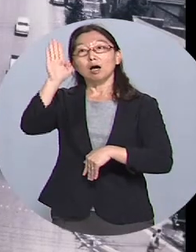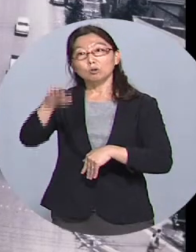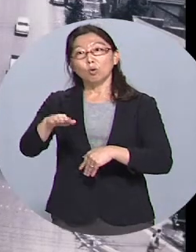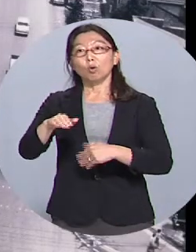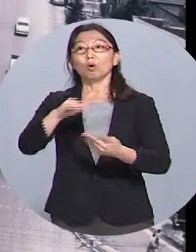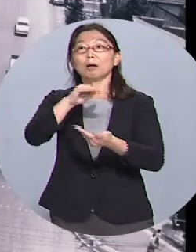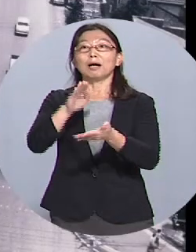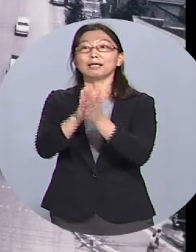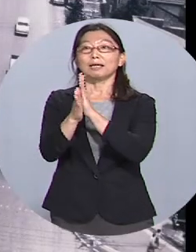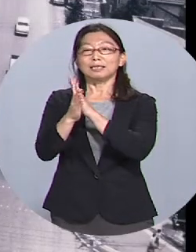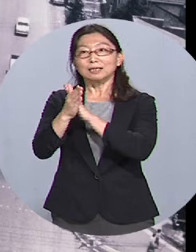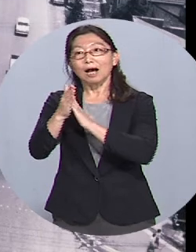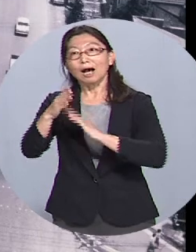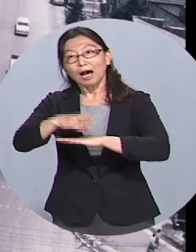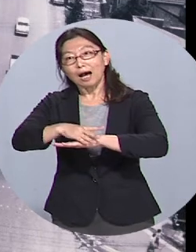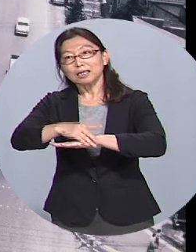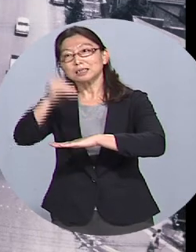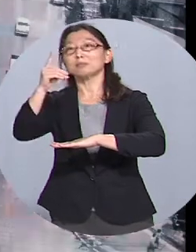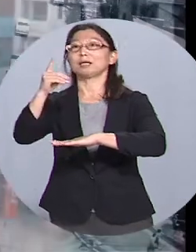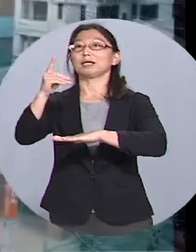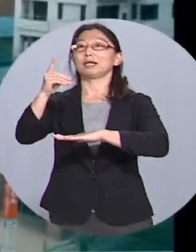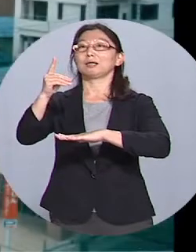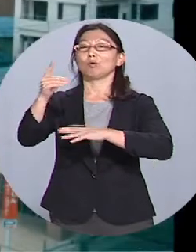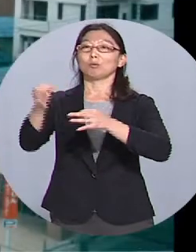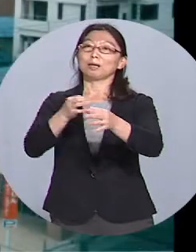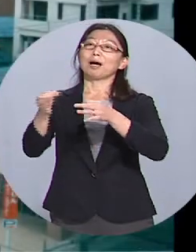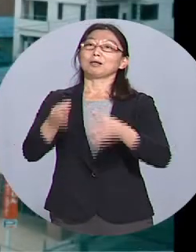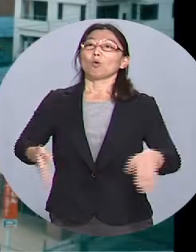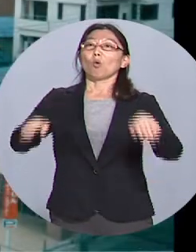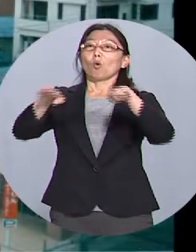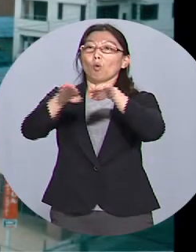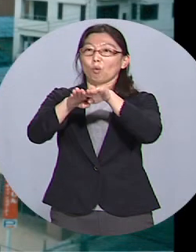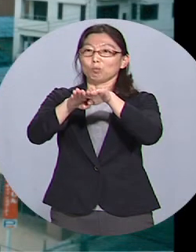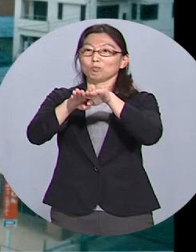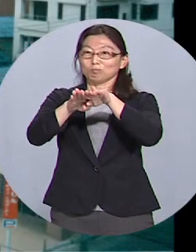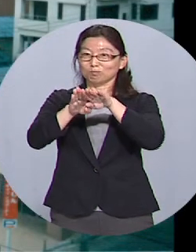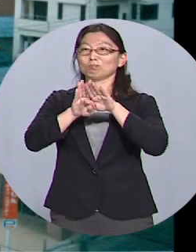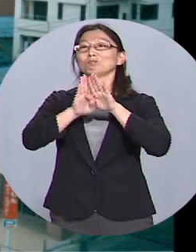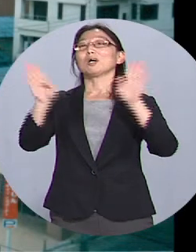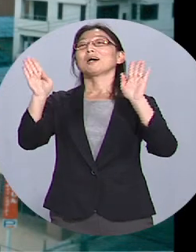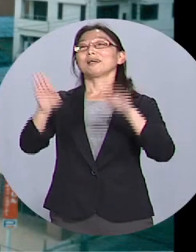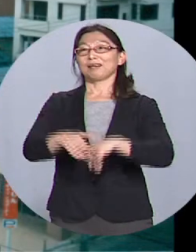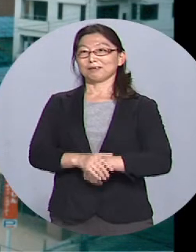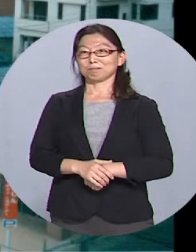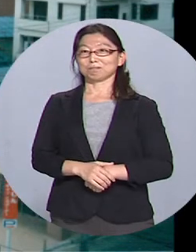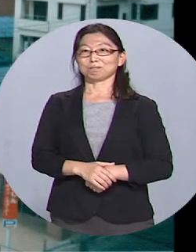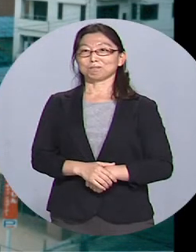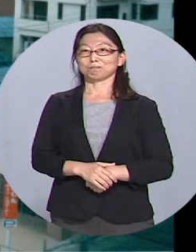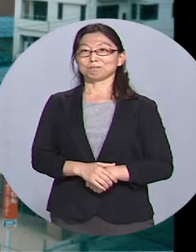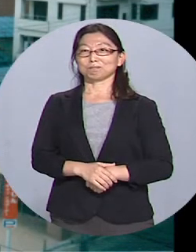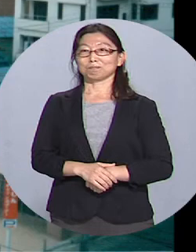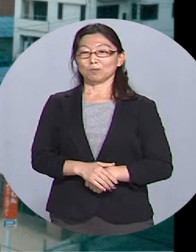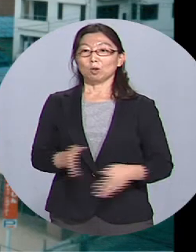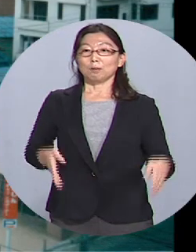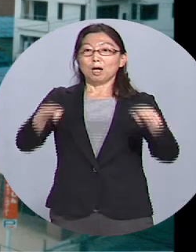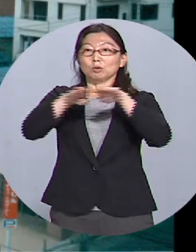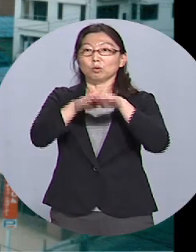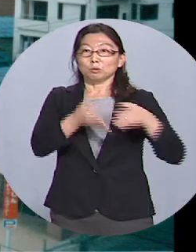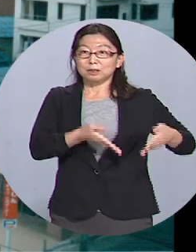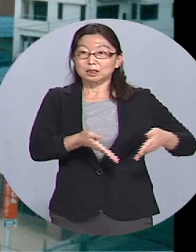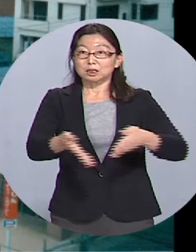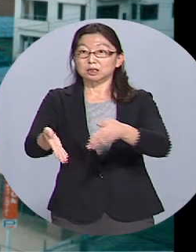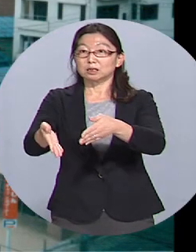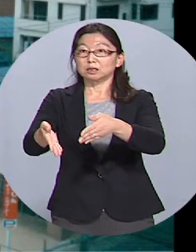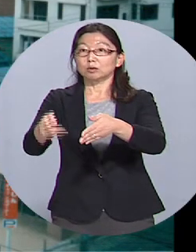玉県で初めての百貨店となり、今でも地元の人に愛されています。今のように中山道を取り込む形になった